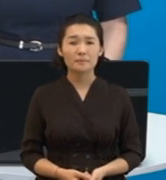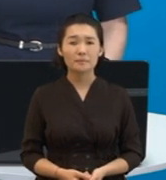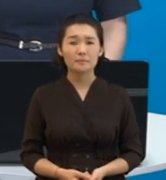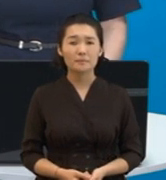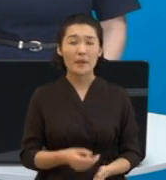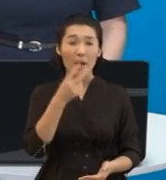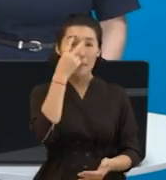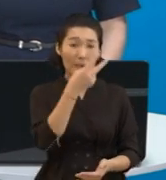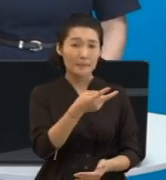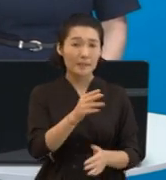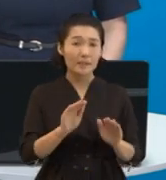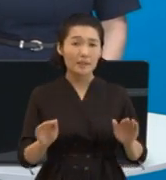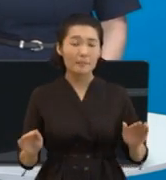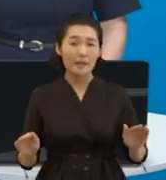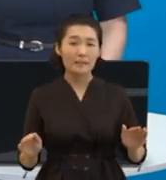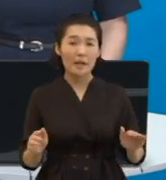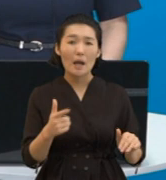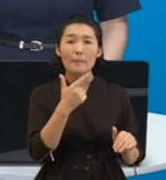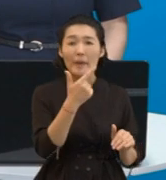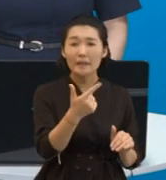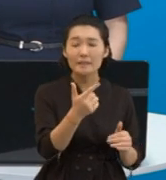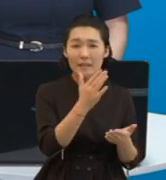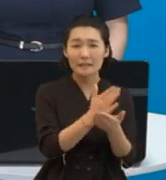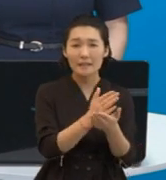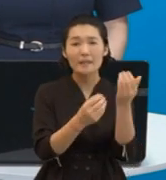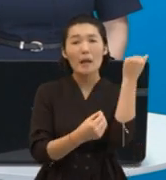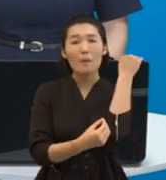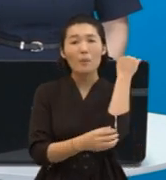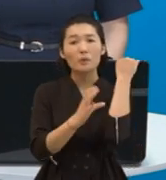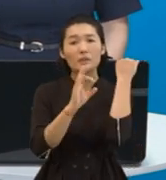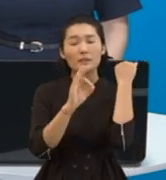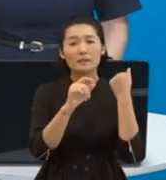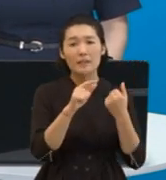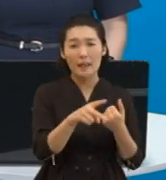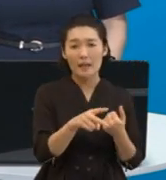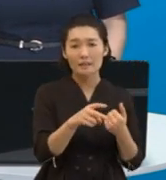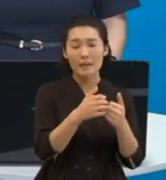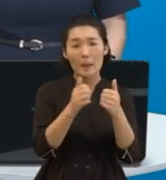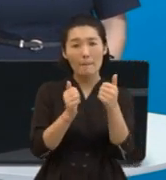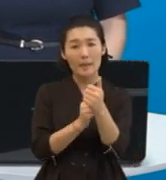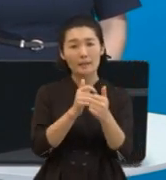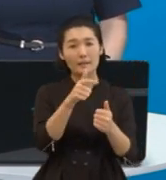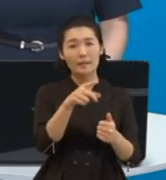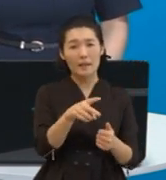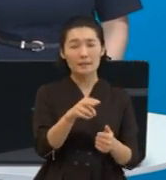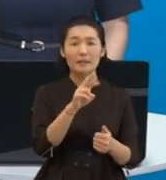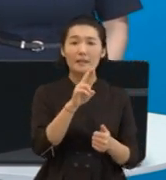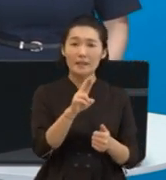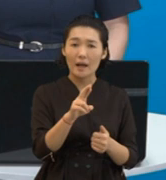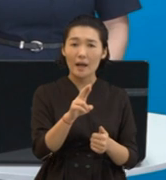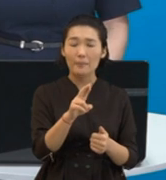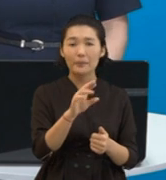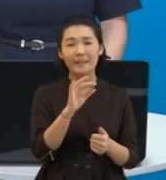посмотрите ребята мягкий знак стоит после согласной перед гласными я и